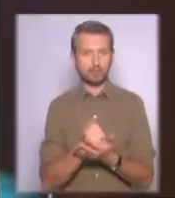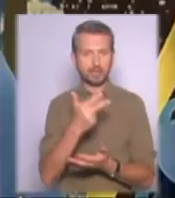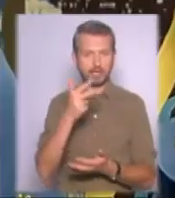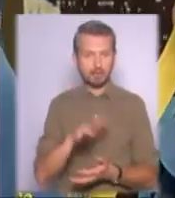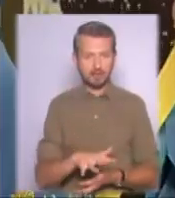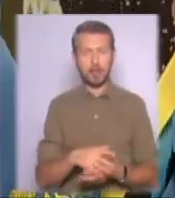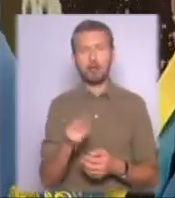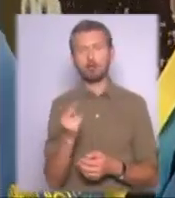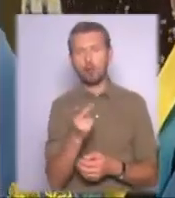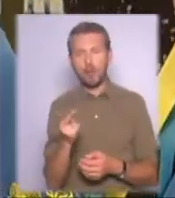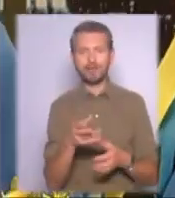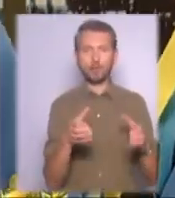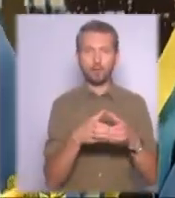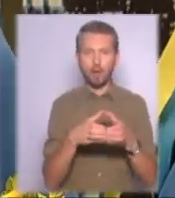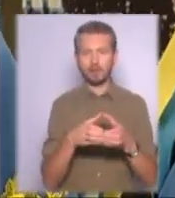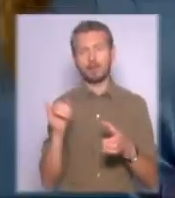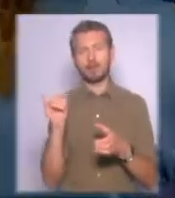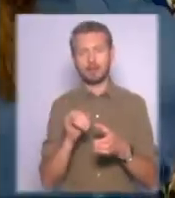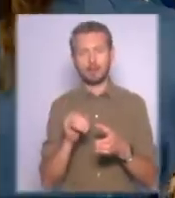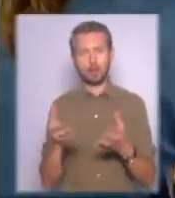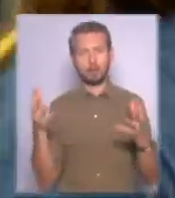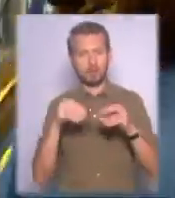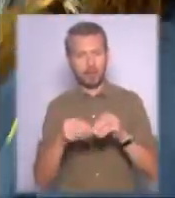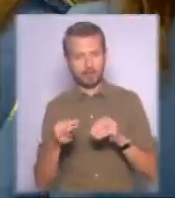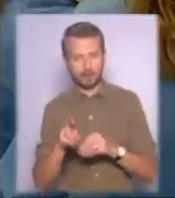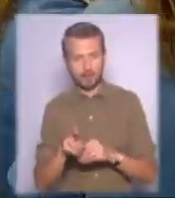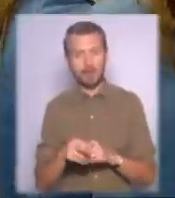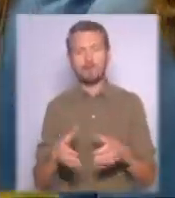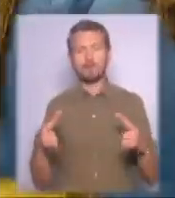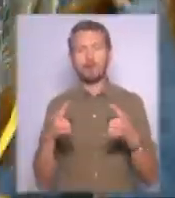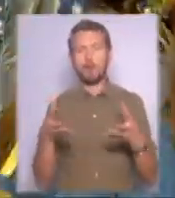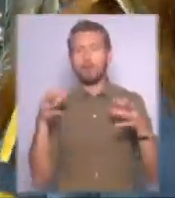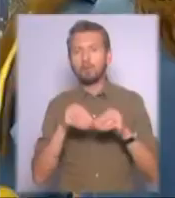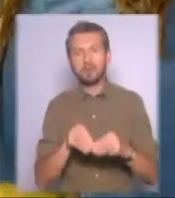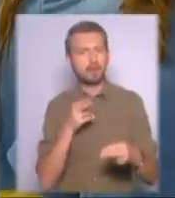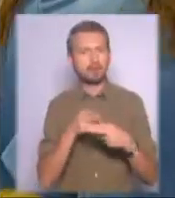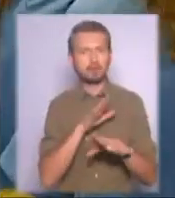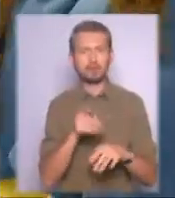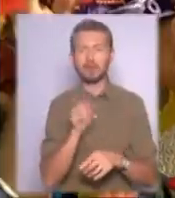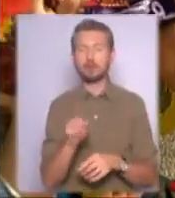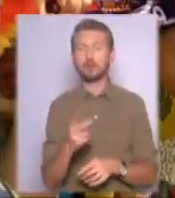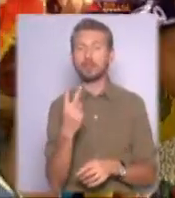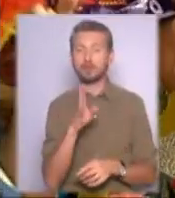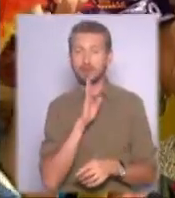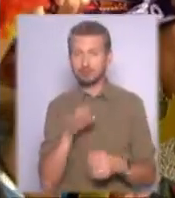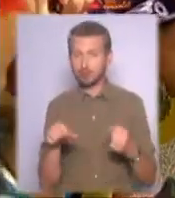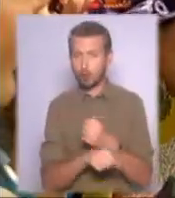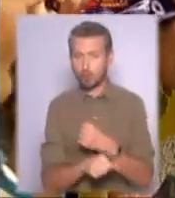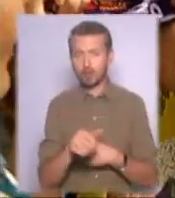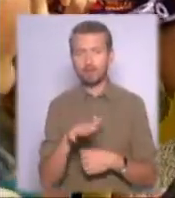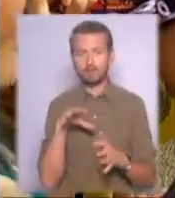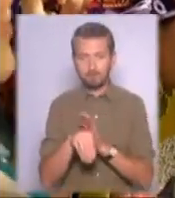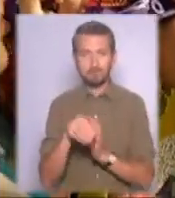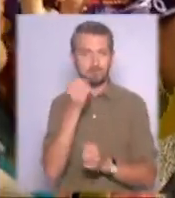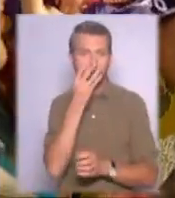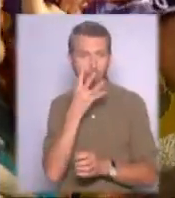команда і комбінація. У комбінації завоювати нагороди не стало на заваді навіть те, що двоє дівчат травмувалися безпосередньо у Баку